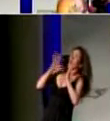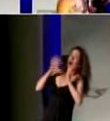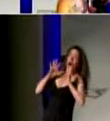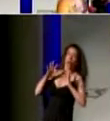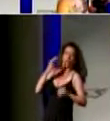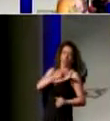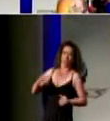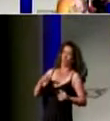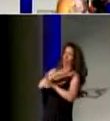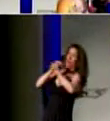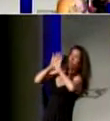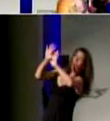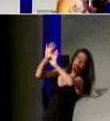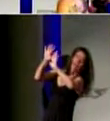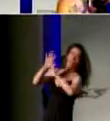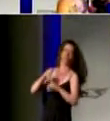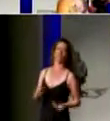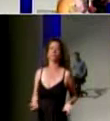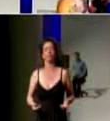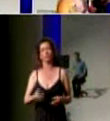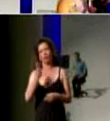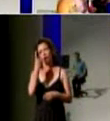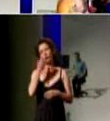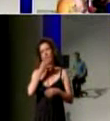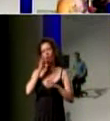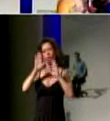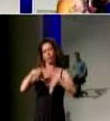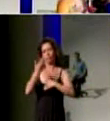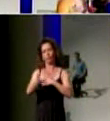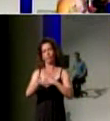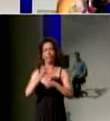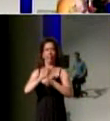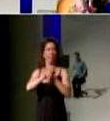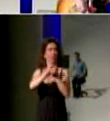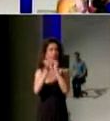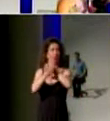rien savoir. Fait qu'au bout d'un hiver, j'ai changé de job.